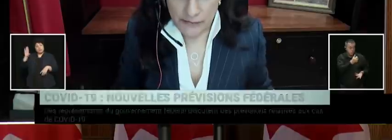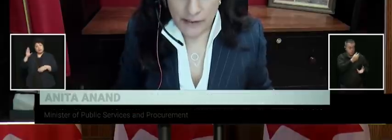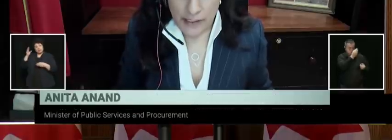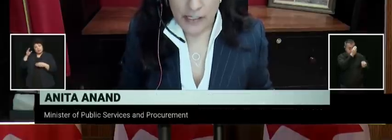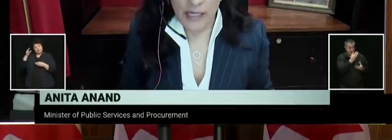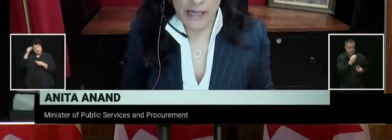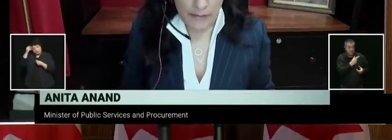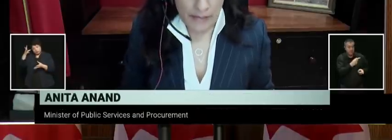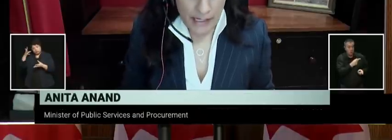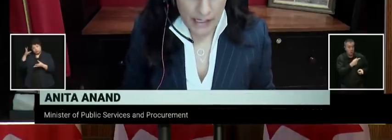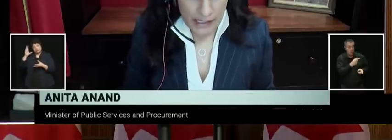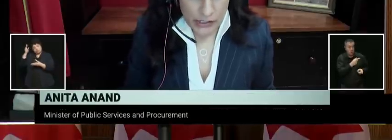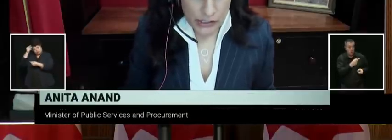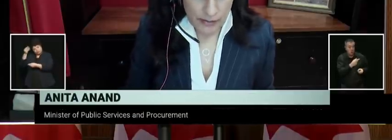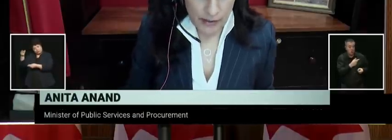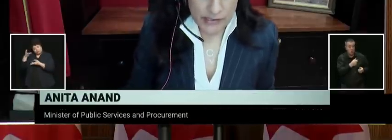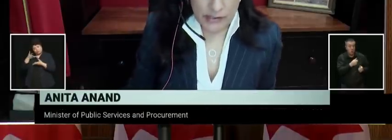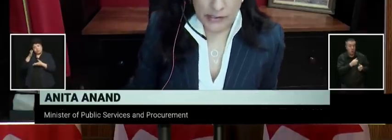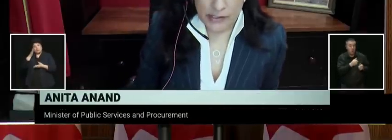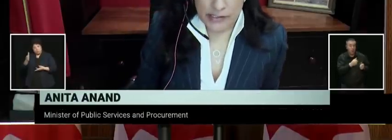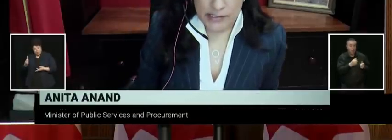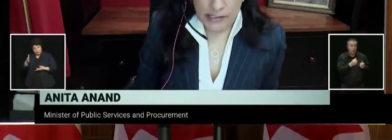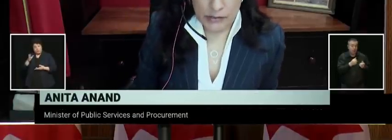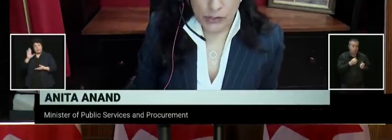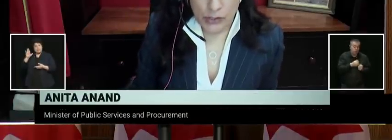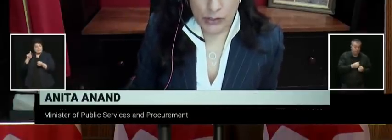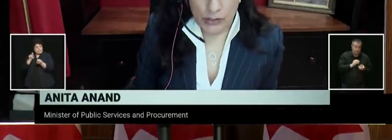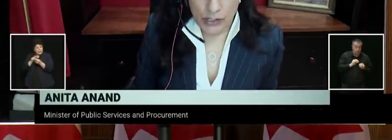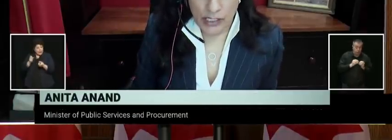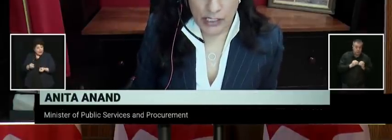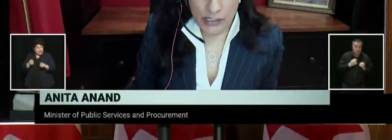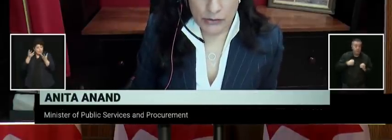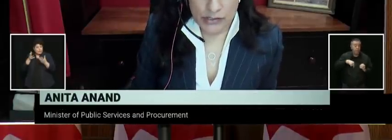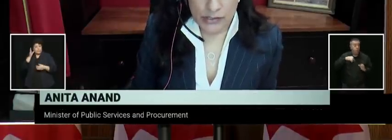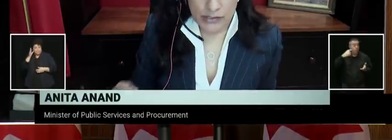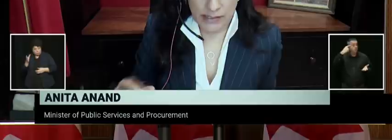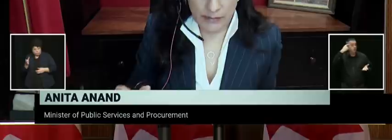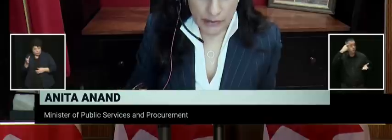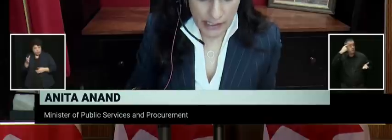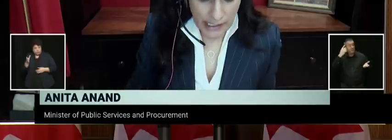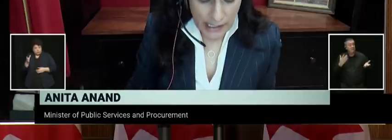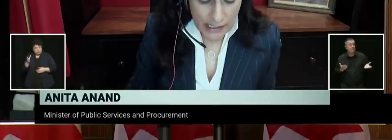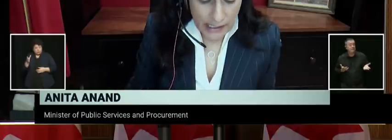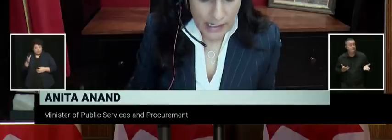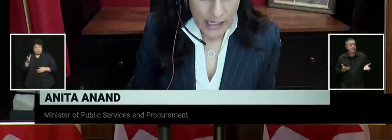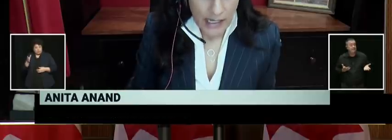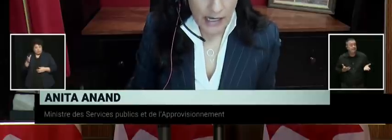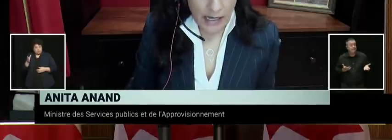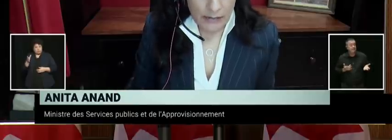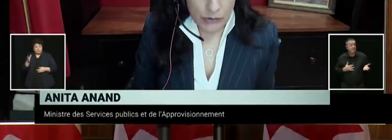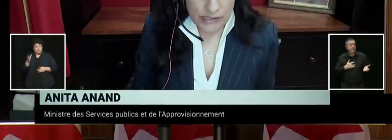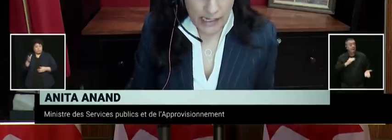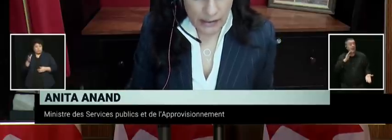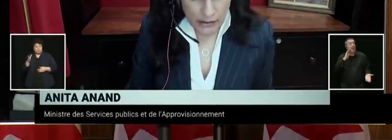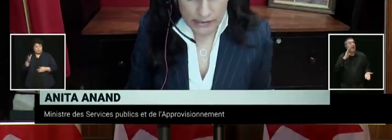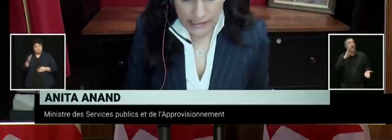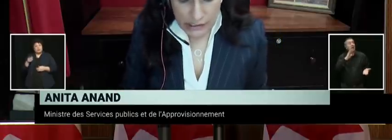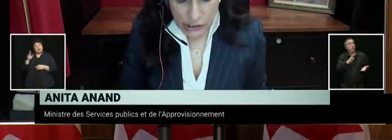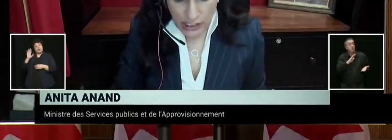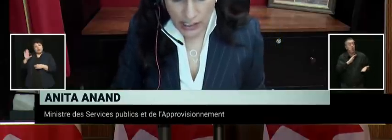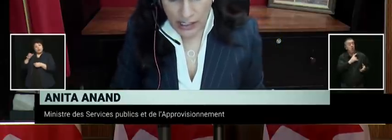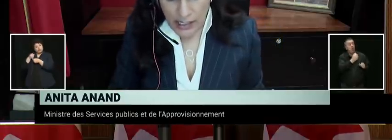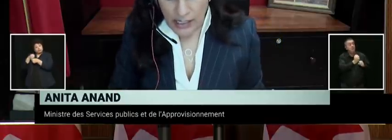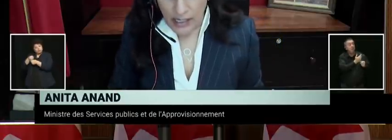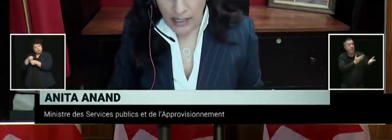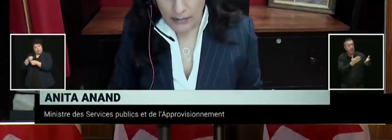chiffres, mais je pense que c'est une réduction temporaire. Nous allons